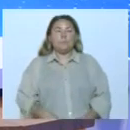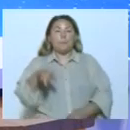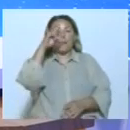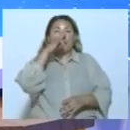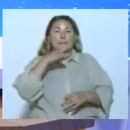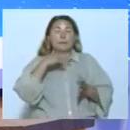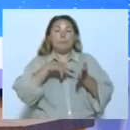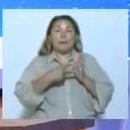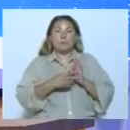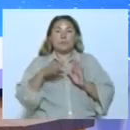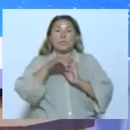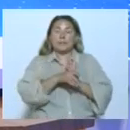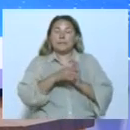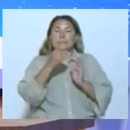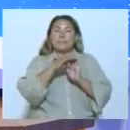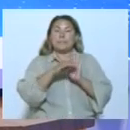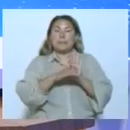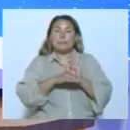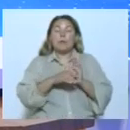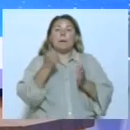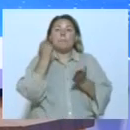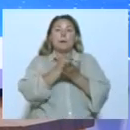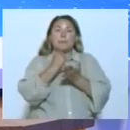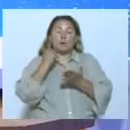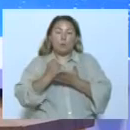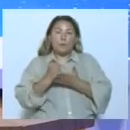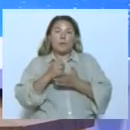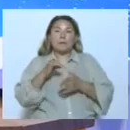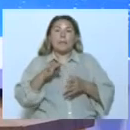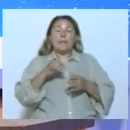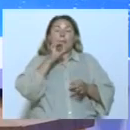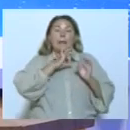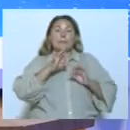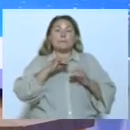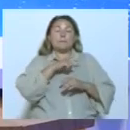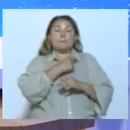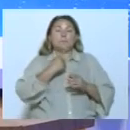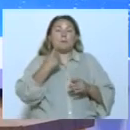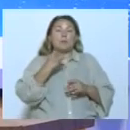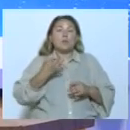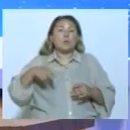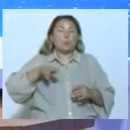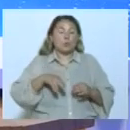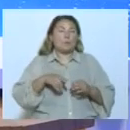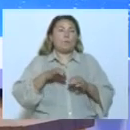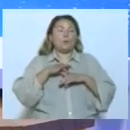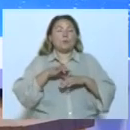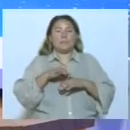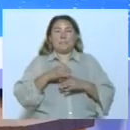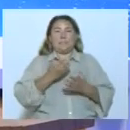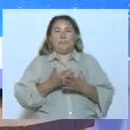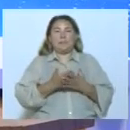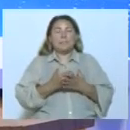В Казахстане планируется внедрение системы маркировки и надзора за лекарственными средствами с 1 июля. Система вводится в целях